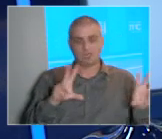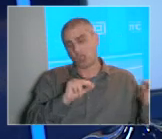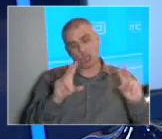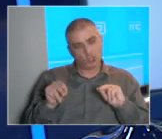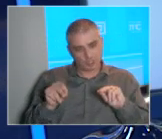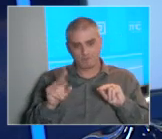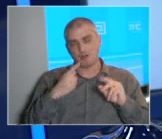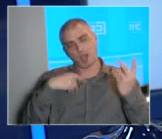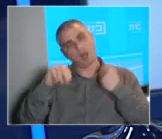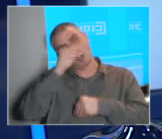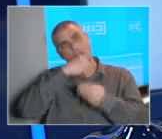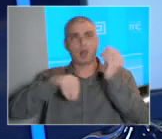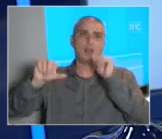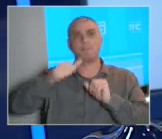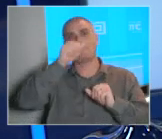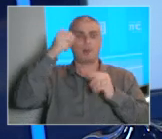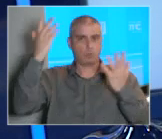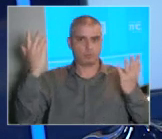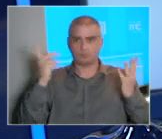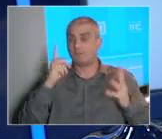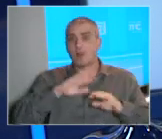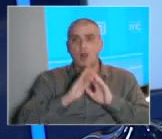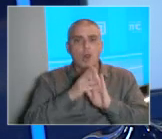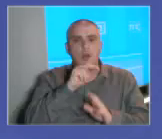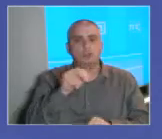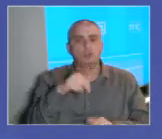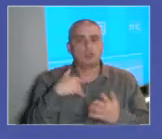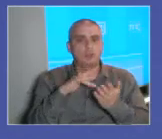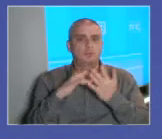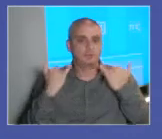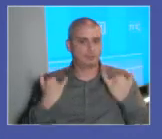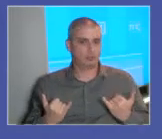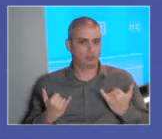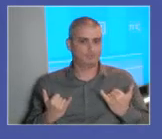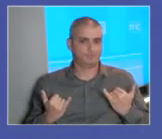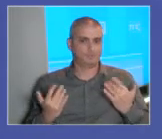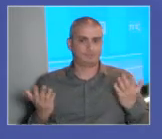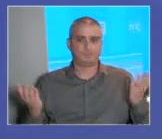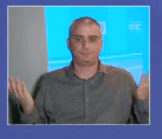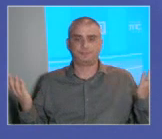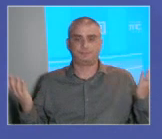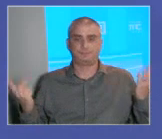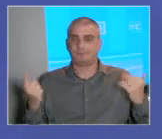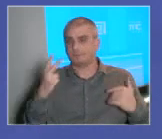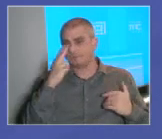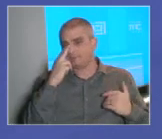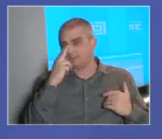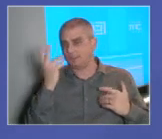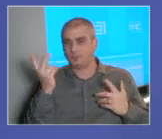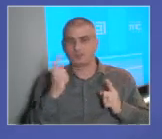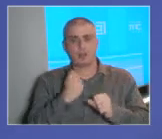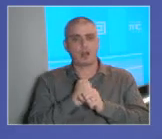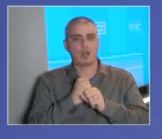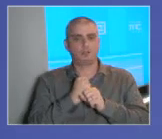אותו נושא, ולהתפלפל בפלפולים משפטיים, אבל אני חושב שכל הנושא שאנחנו נמצאים בו היום, שזה ניסיון